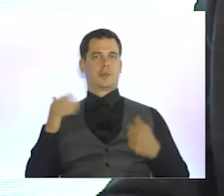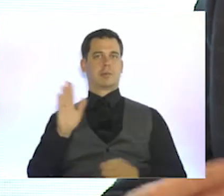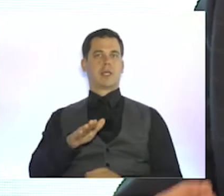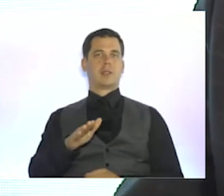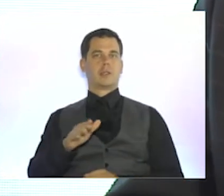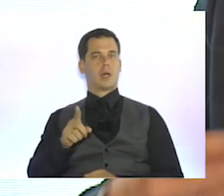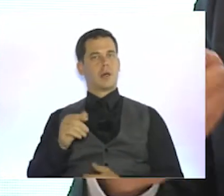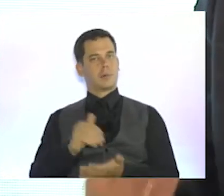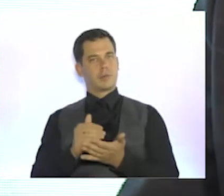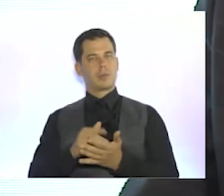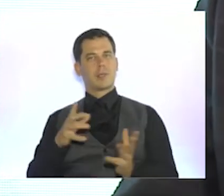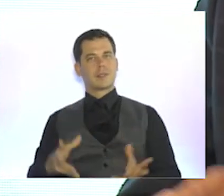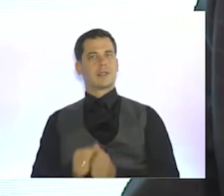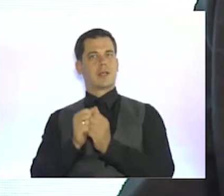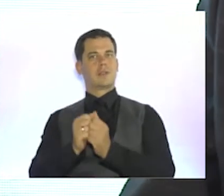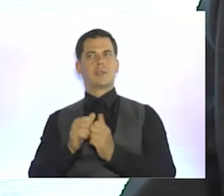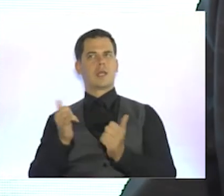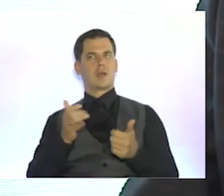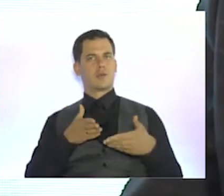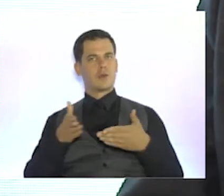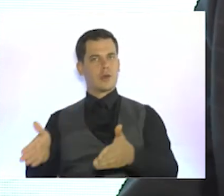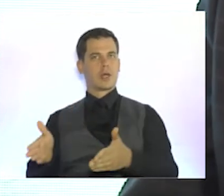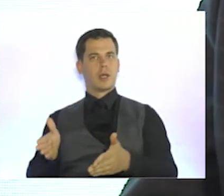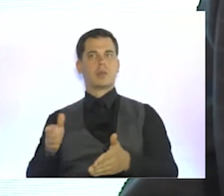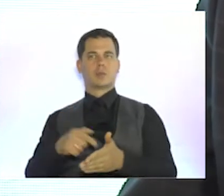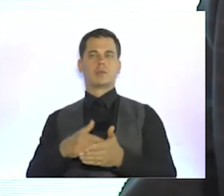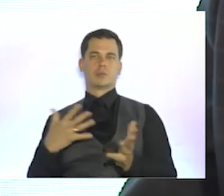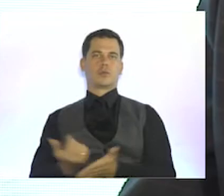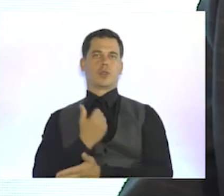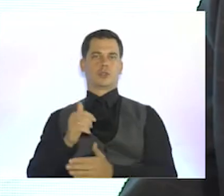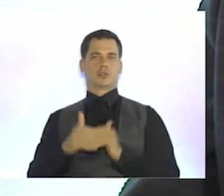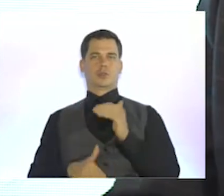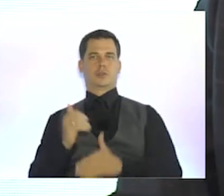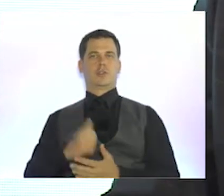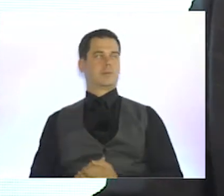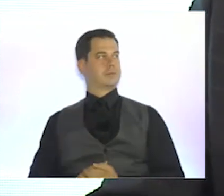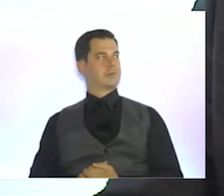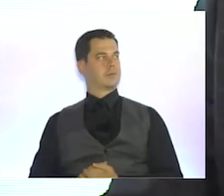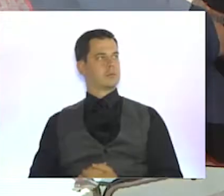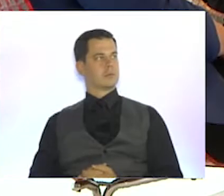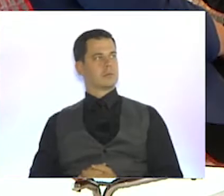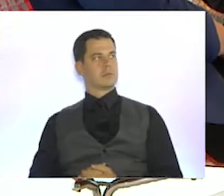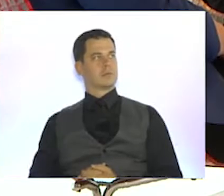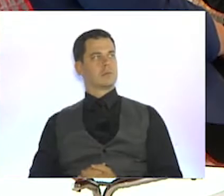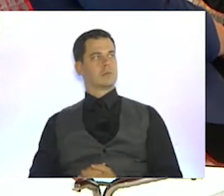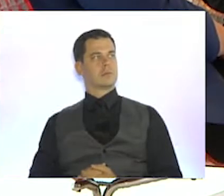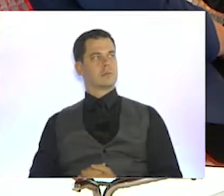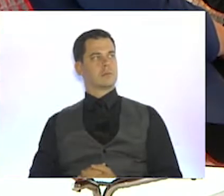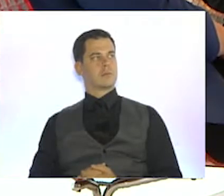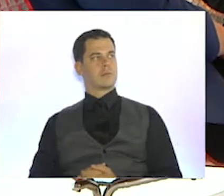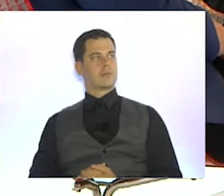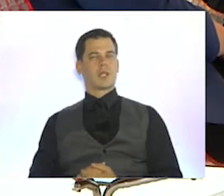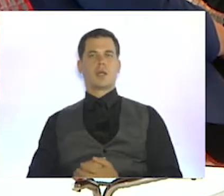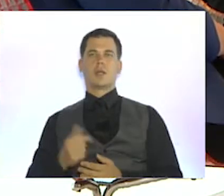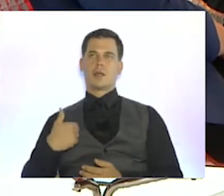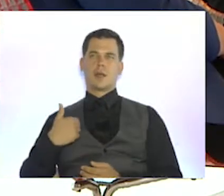trzeba znaleźć taką drogę i taką ścieżkę, aby to szczęście osiągnąć. Dokładnie. Natomiast zadałem sobie kiedyś